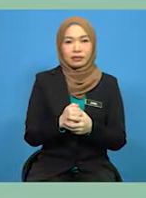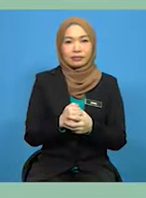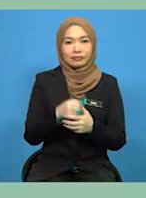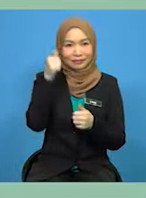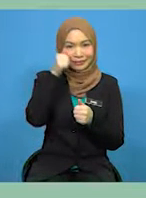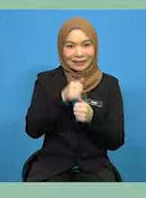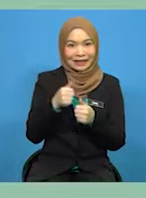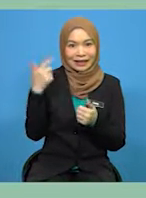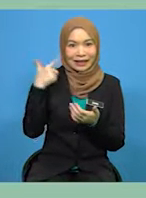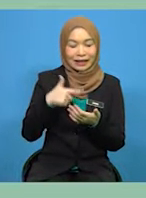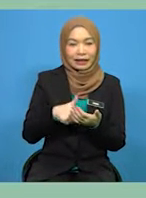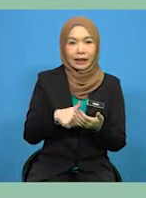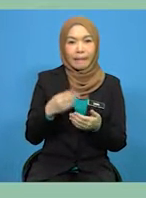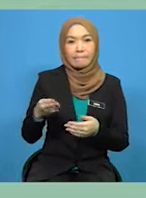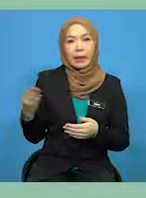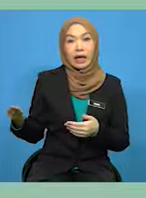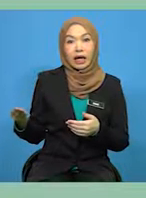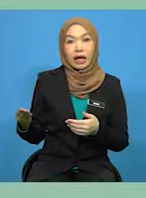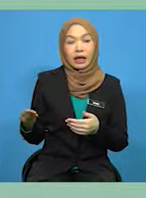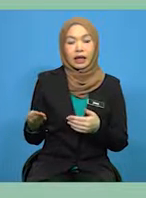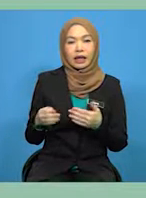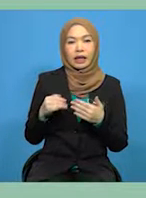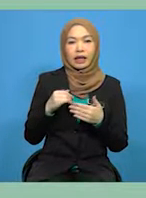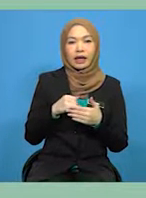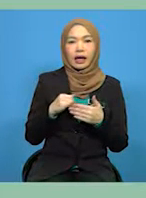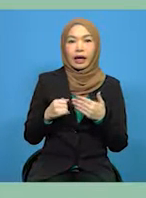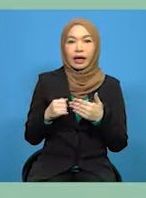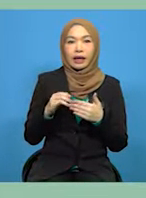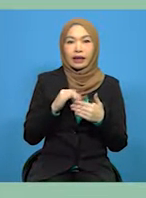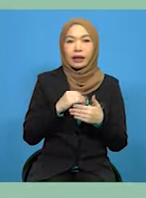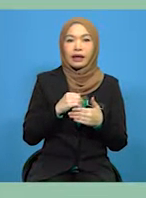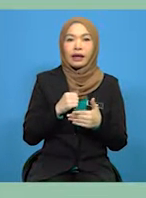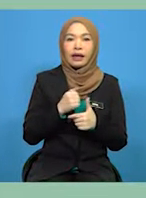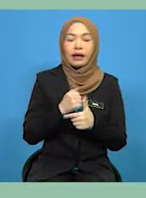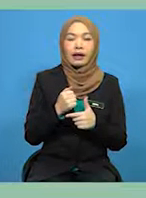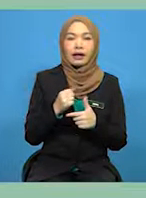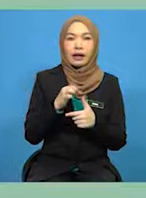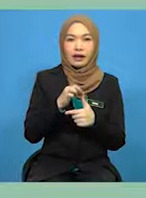perantaraan? Jika barang akhir dan barang perantaraan